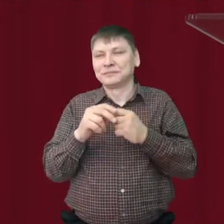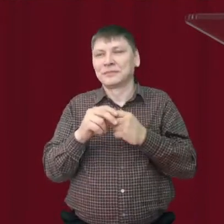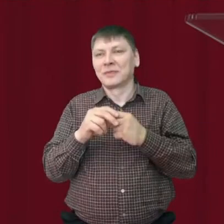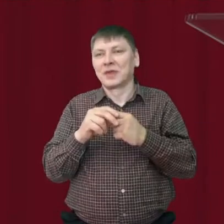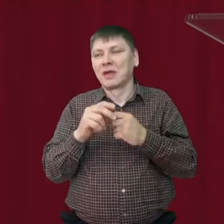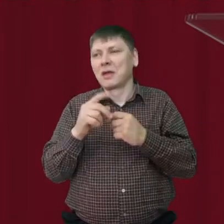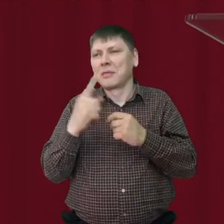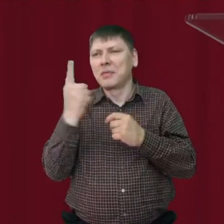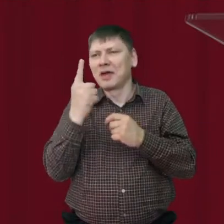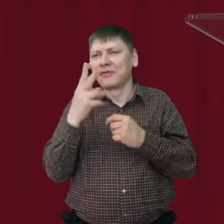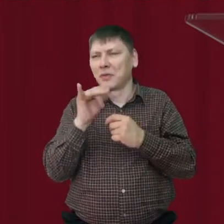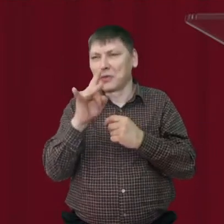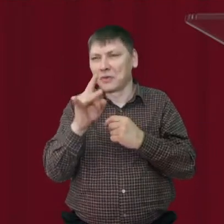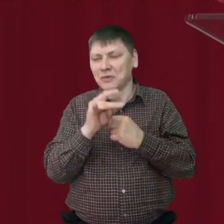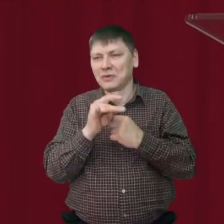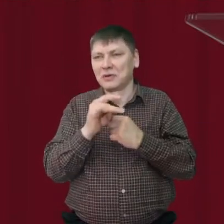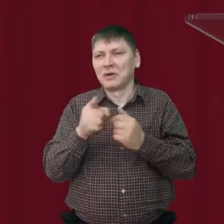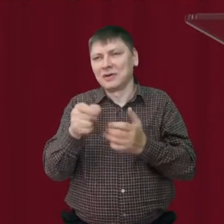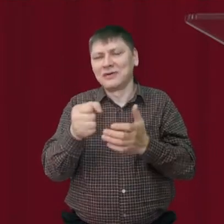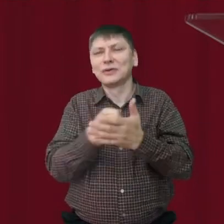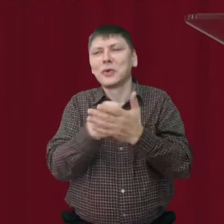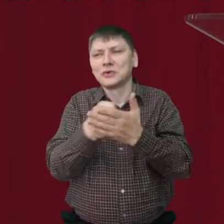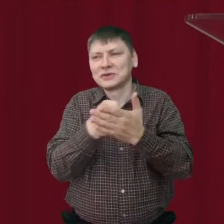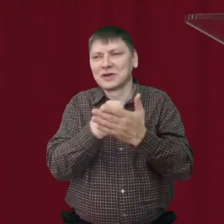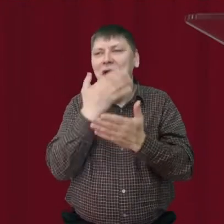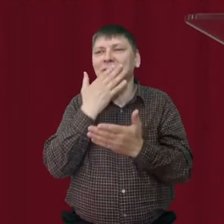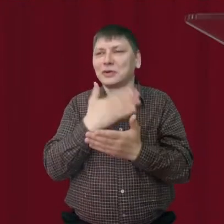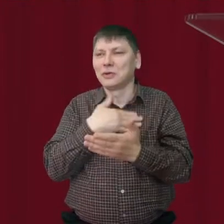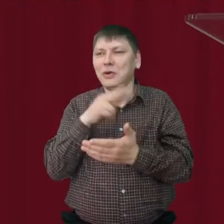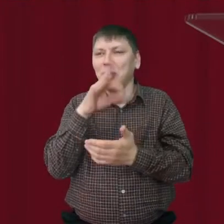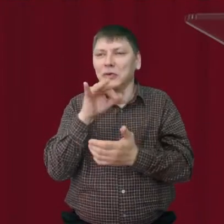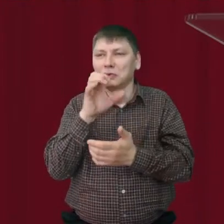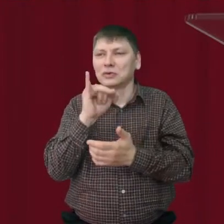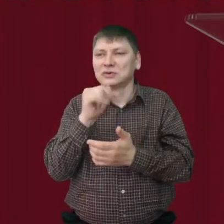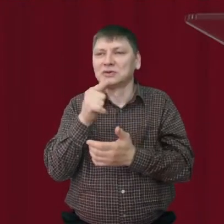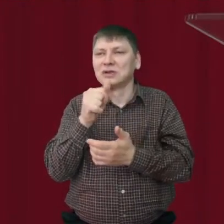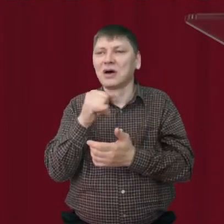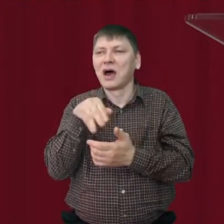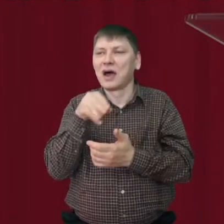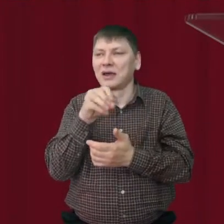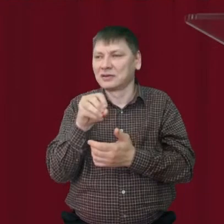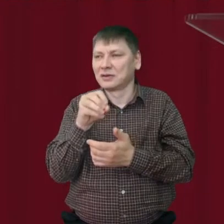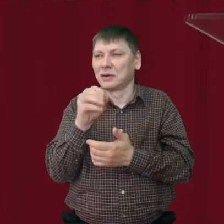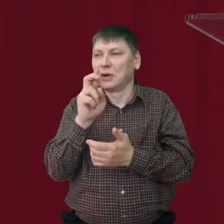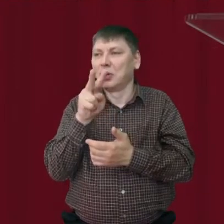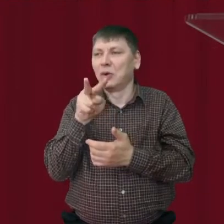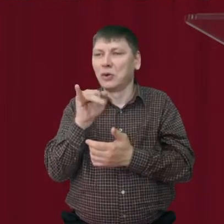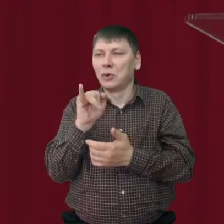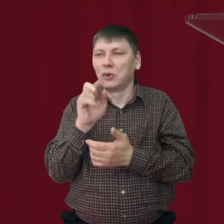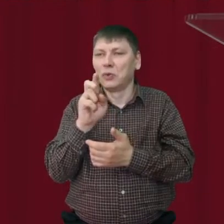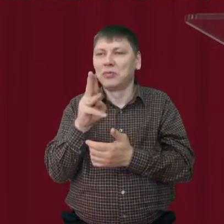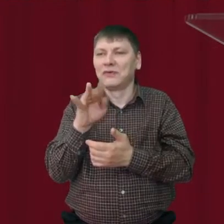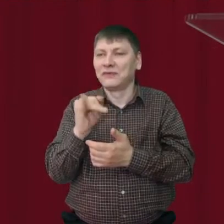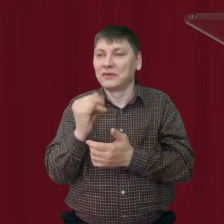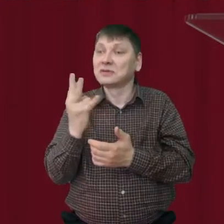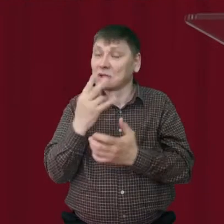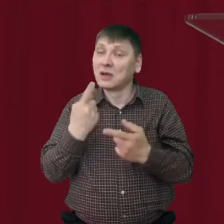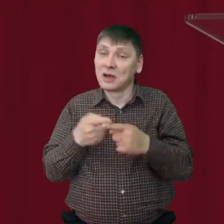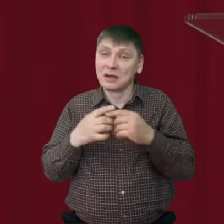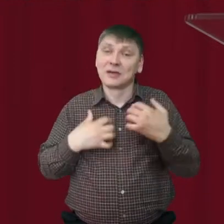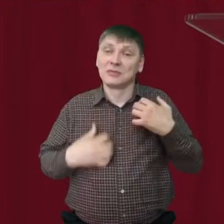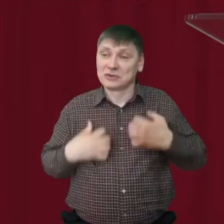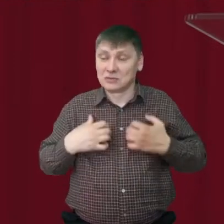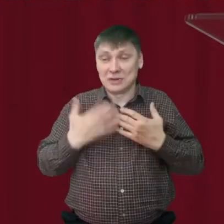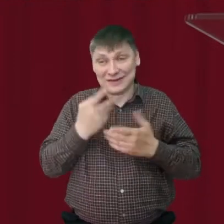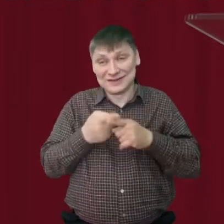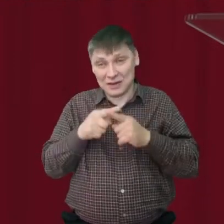послание к Коринфянам, 14 глава, 1 стих. «Достигайте любви». К чему мы должны стремиться? И вот если эта любовь